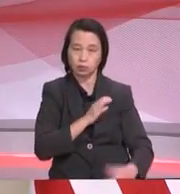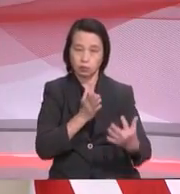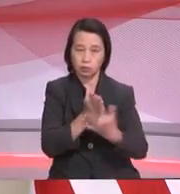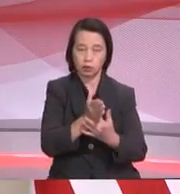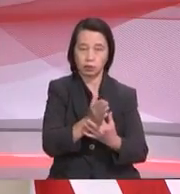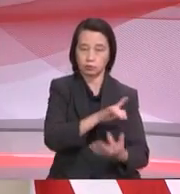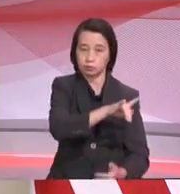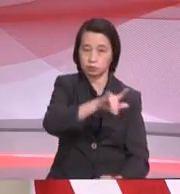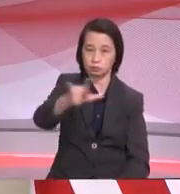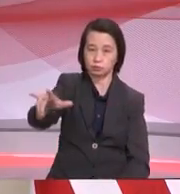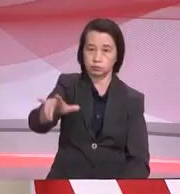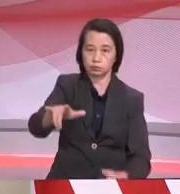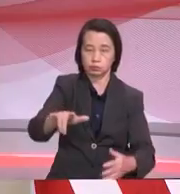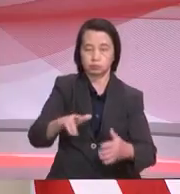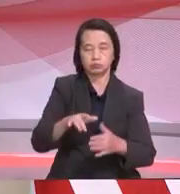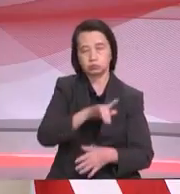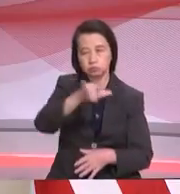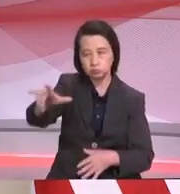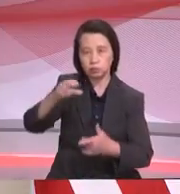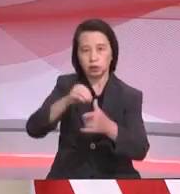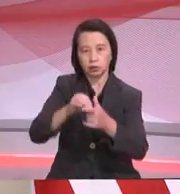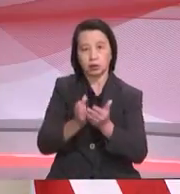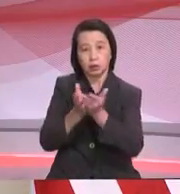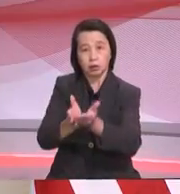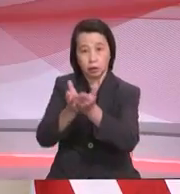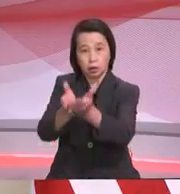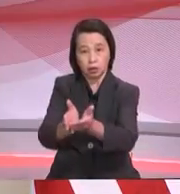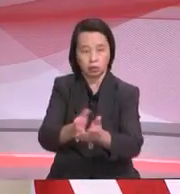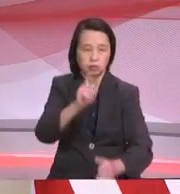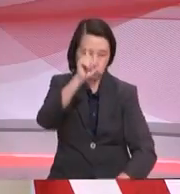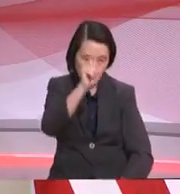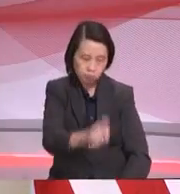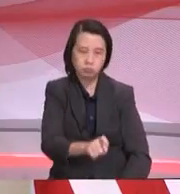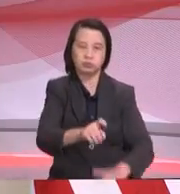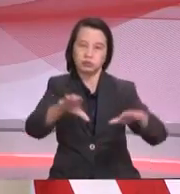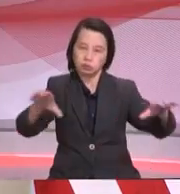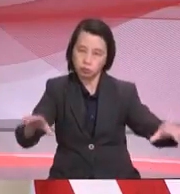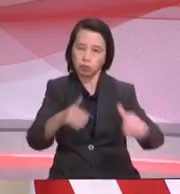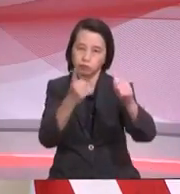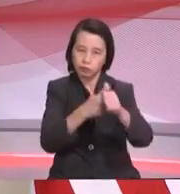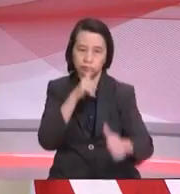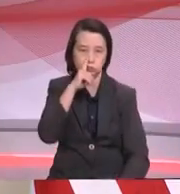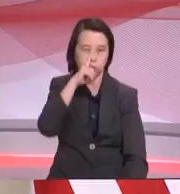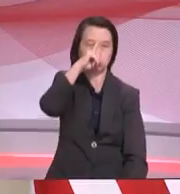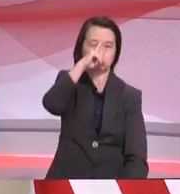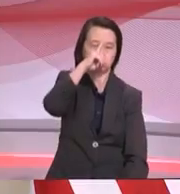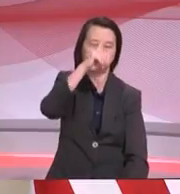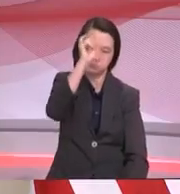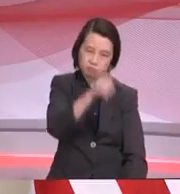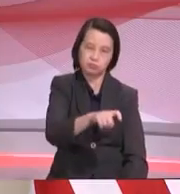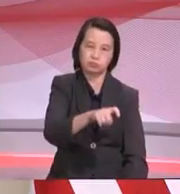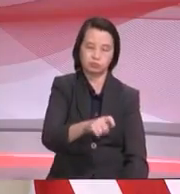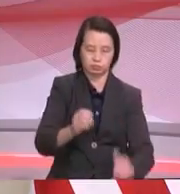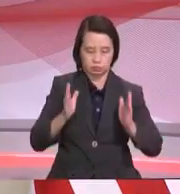melalui pintu masuk darat, laut dan udara perlu menjalani ujian swab test